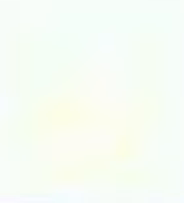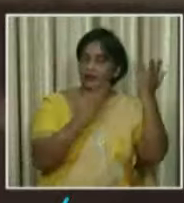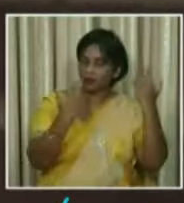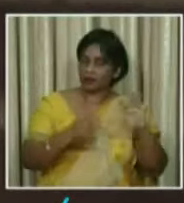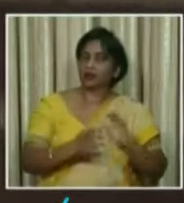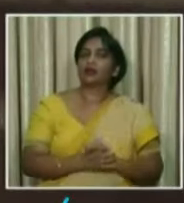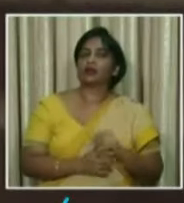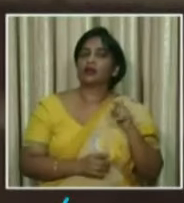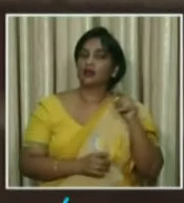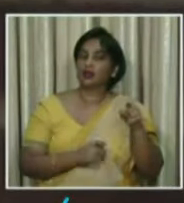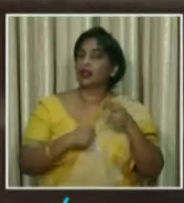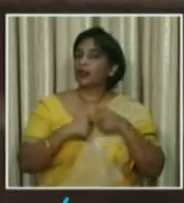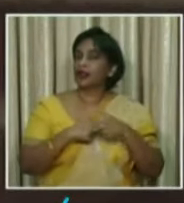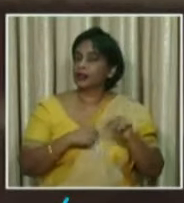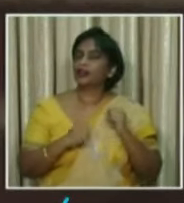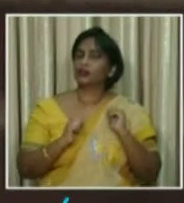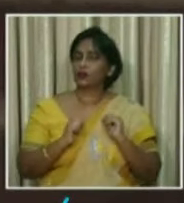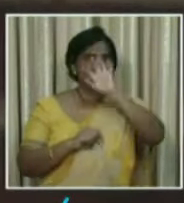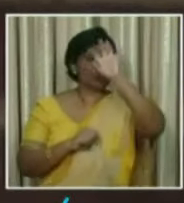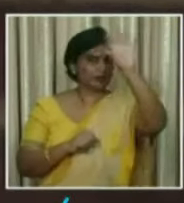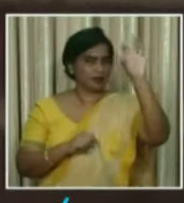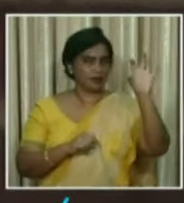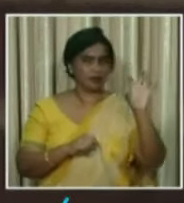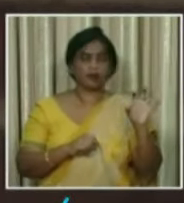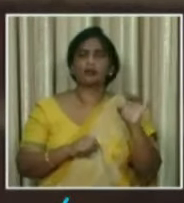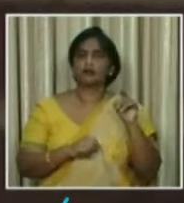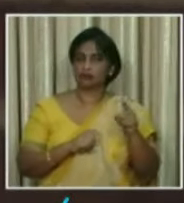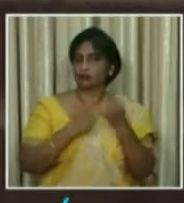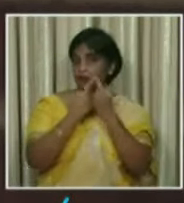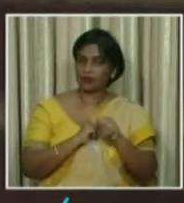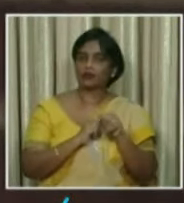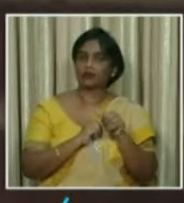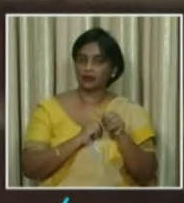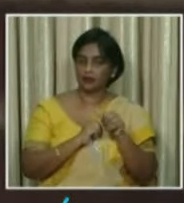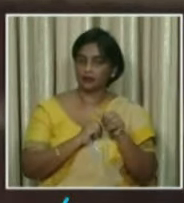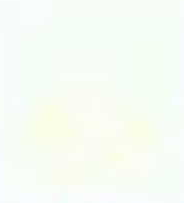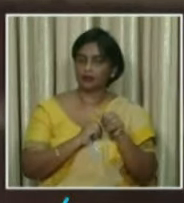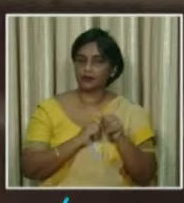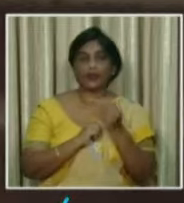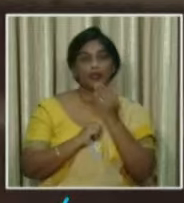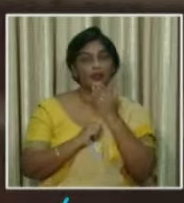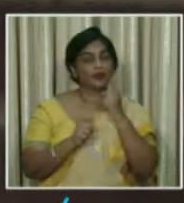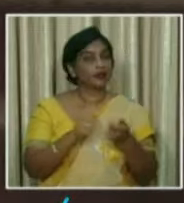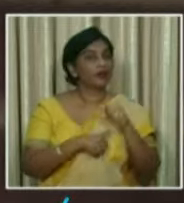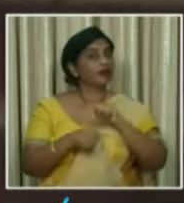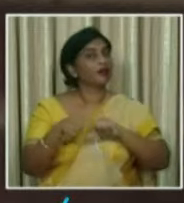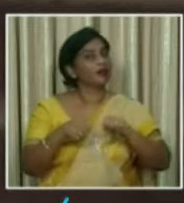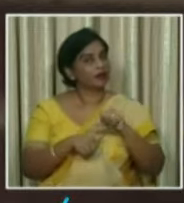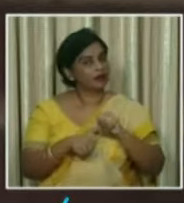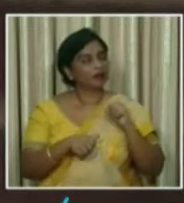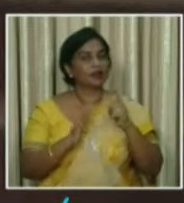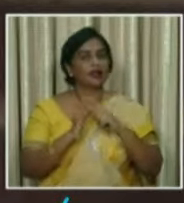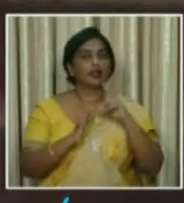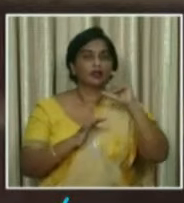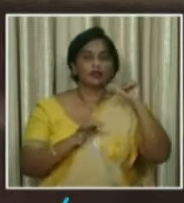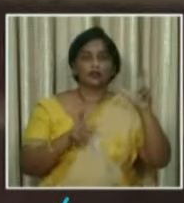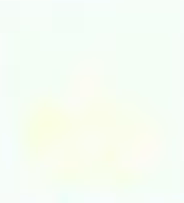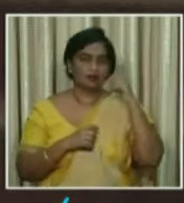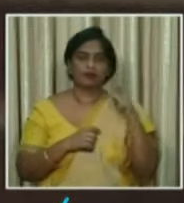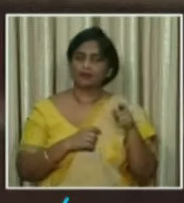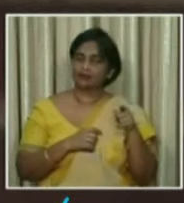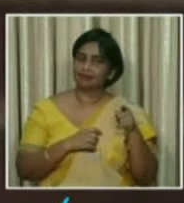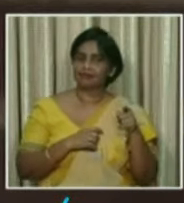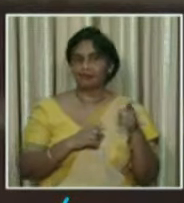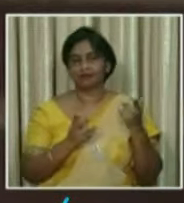සිදු වුණා. ඒකට හේතුව එක එක රටවල් වලට එක එක විදියට තමයි සලකලා තියෙන්නේ. ඇමරිකන් ක්‍රිකට් ආයතනයත් ICC න් තහනම් වෙලා ඉන්නේ මේ